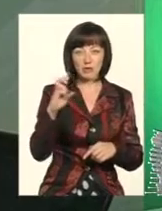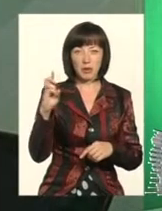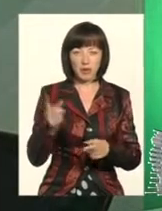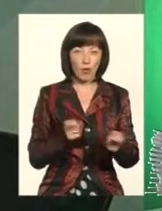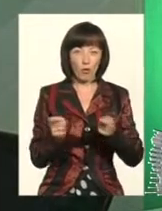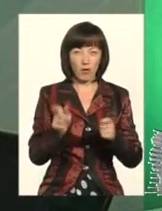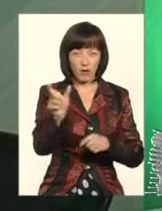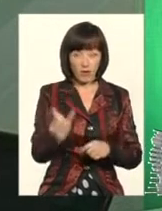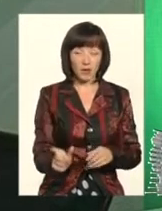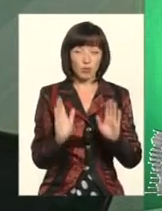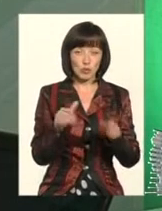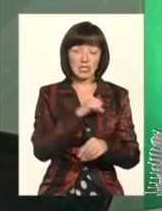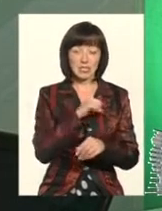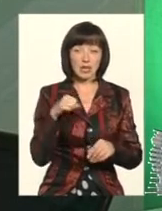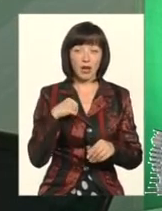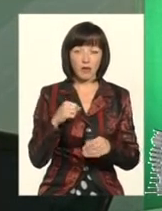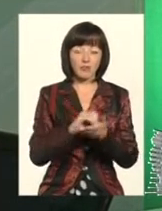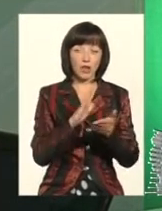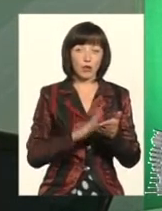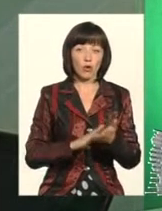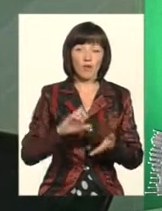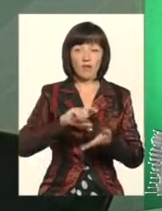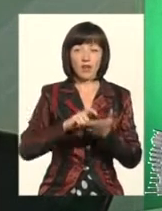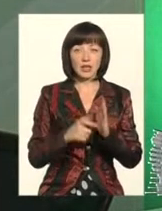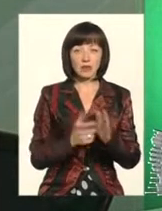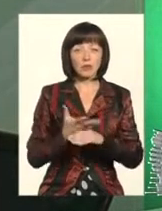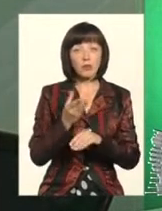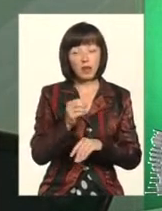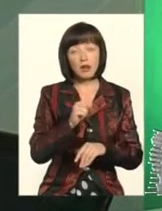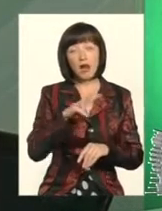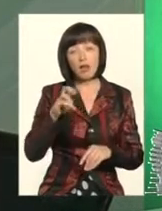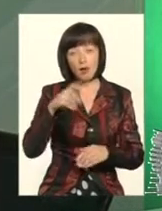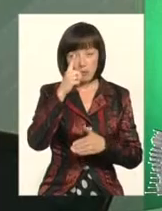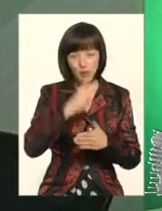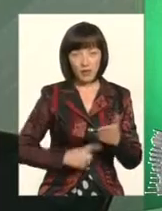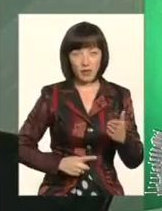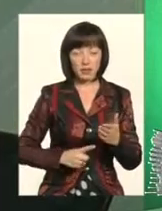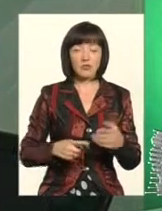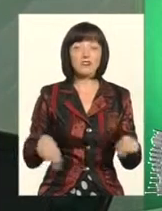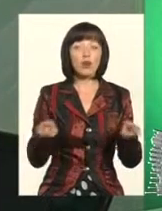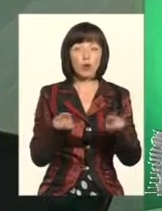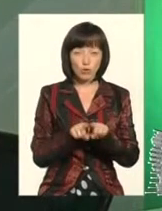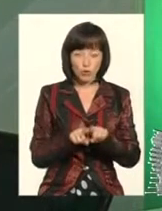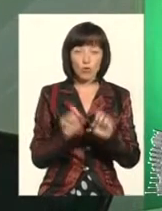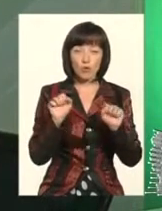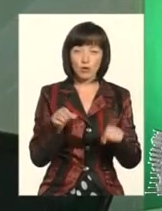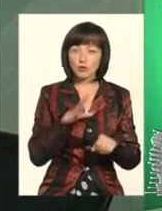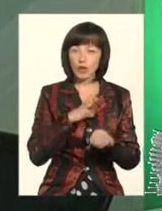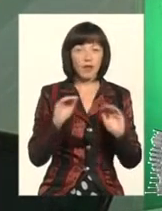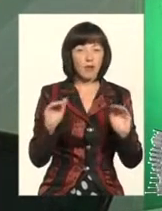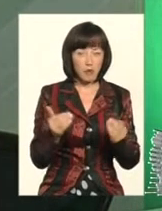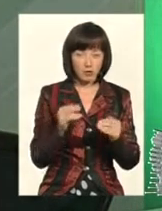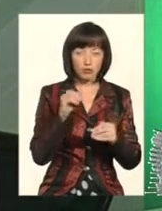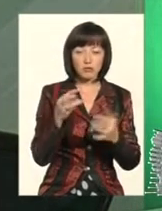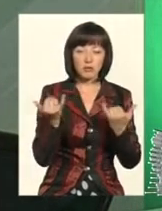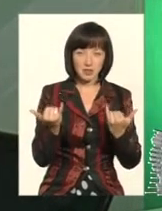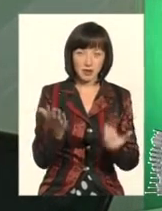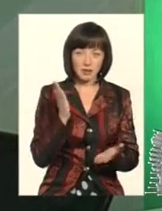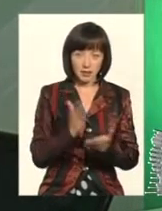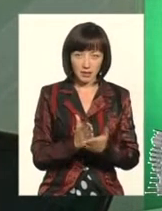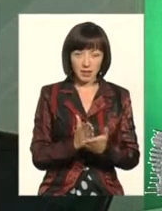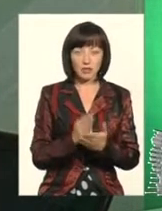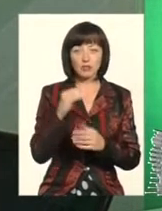управителя, тоді ви будете самі встановлювати квартирну плату, але повірте, все одно вона може бути не меншою, чим вона є